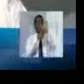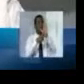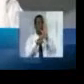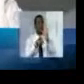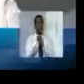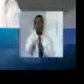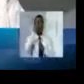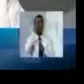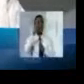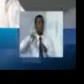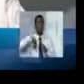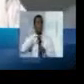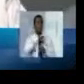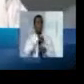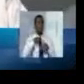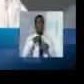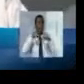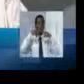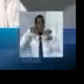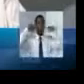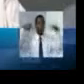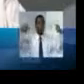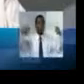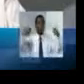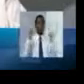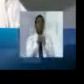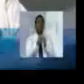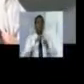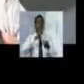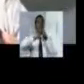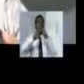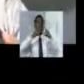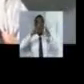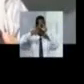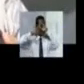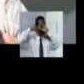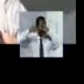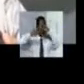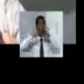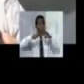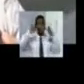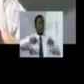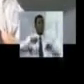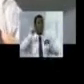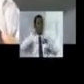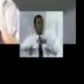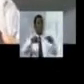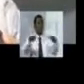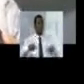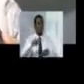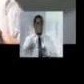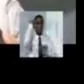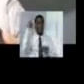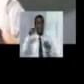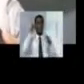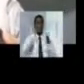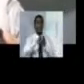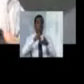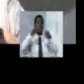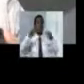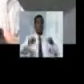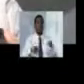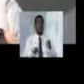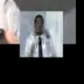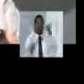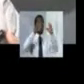exactement, nous avons non seulement le renseignement avec les caméras, nous avons également la présence sur le terrain. Parce que cette présence donnée